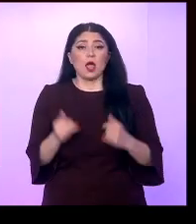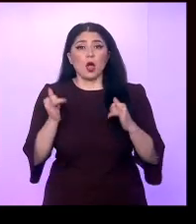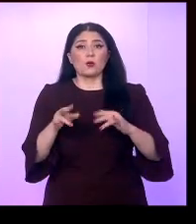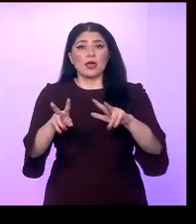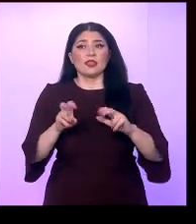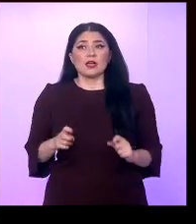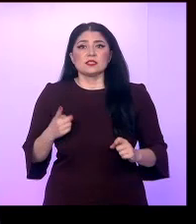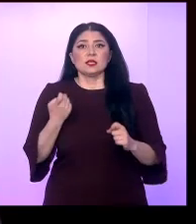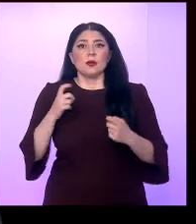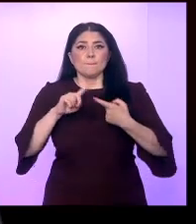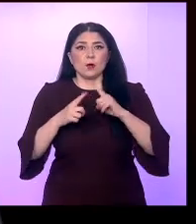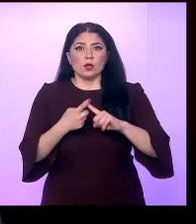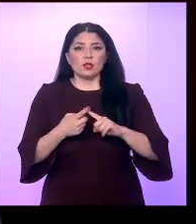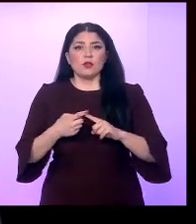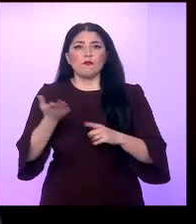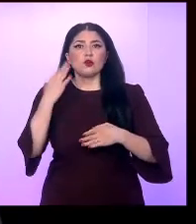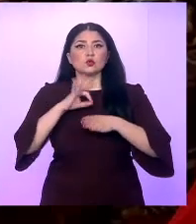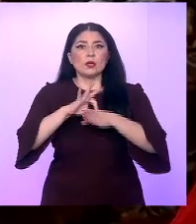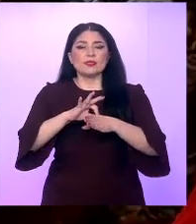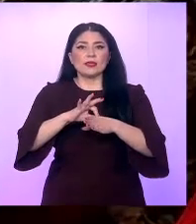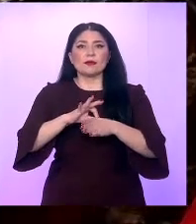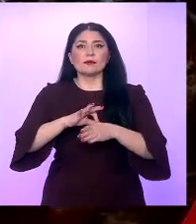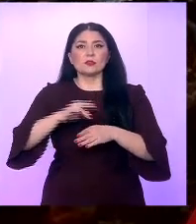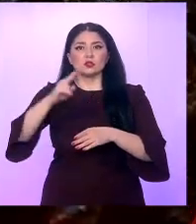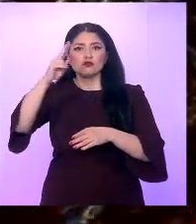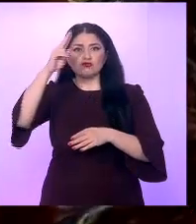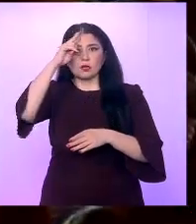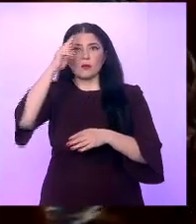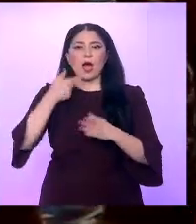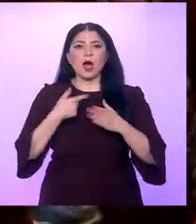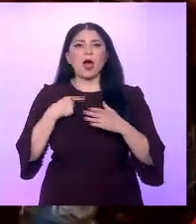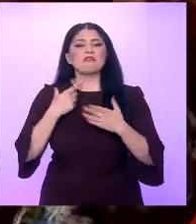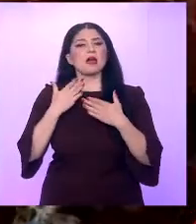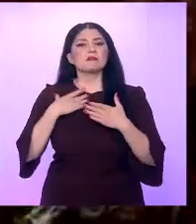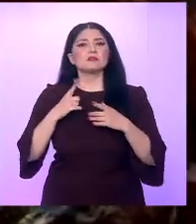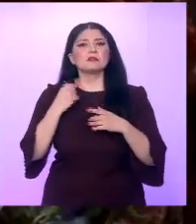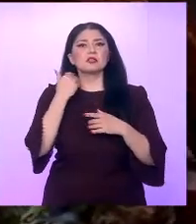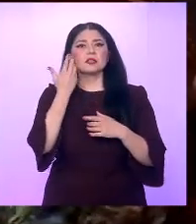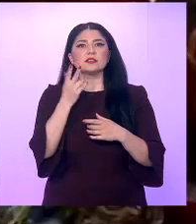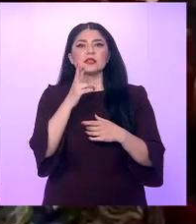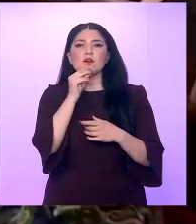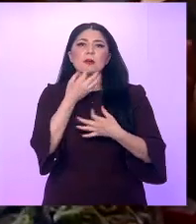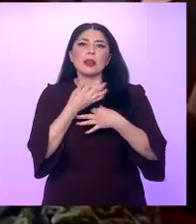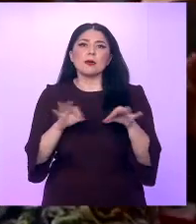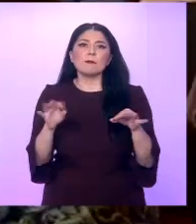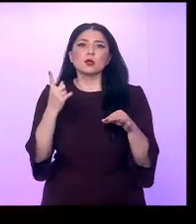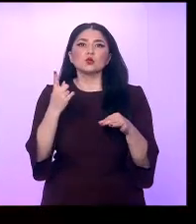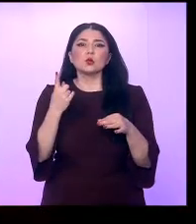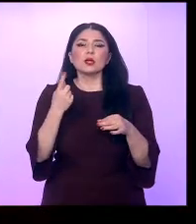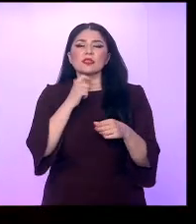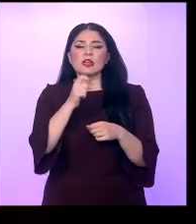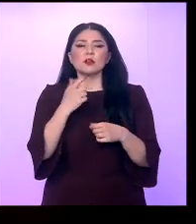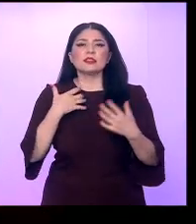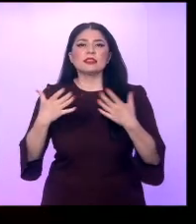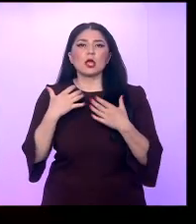Acum, retras din politică, fostul lider german s-a arătat în largul său în timpul interviului acordat într-un teatru din Berlin.